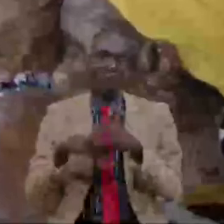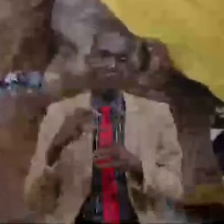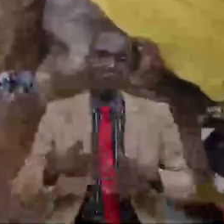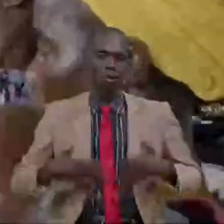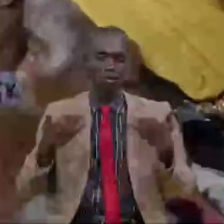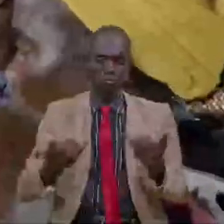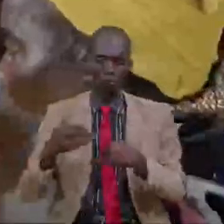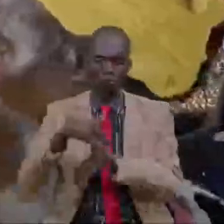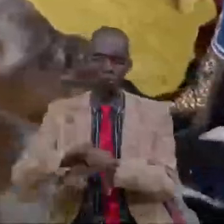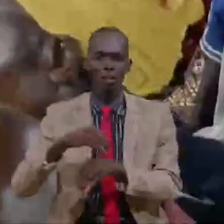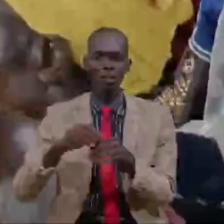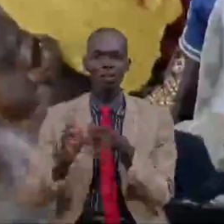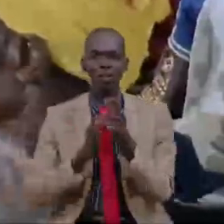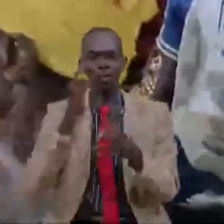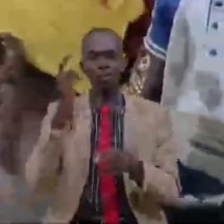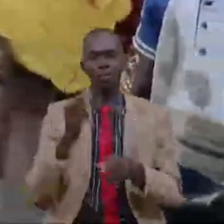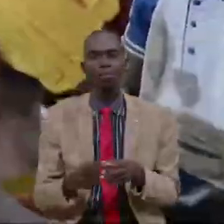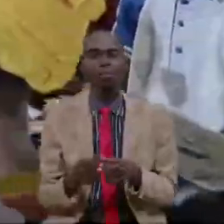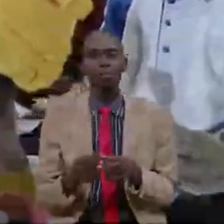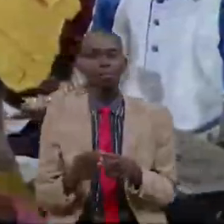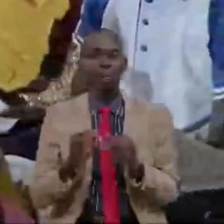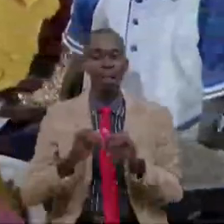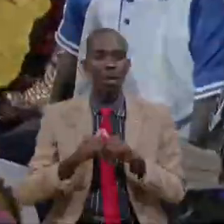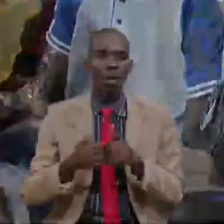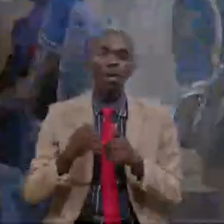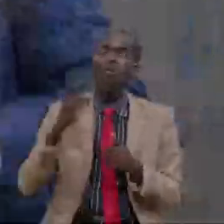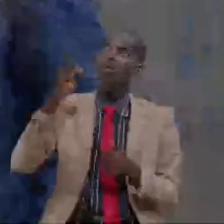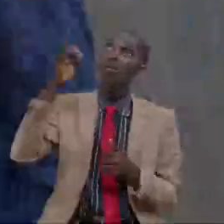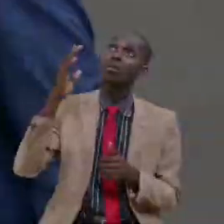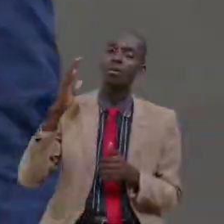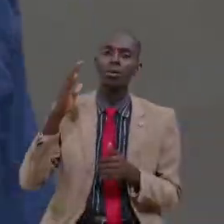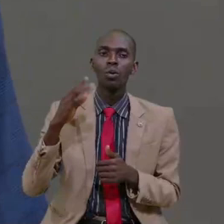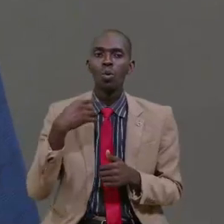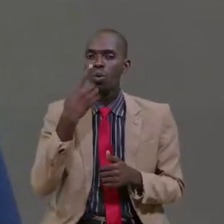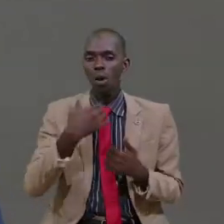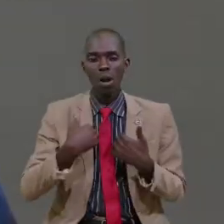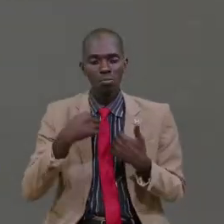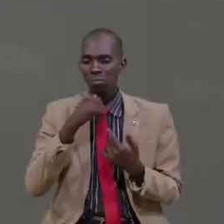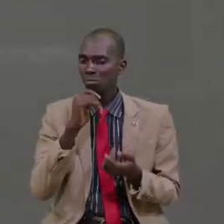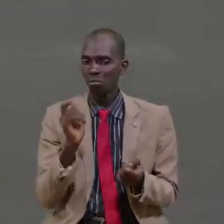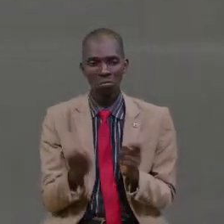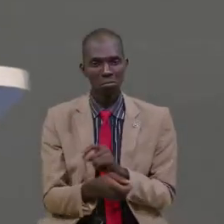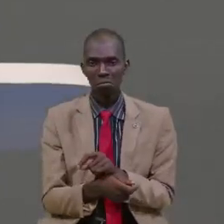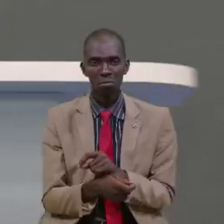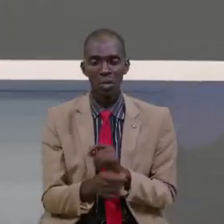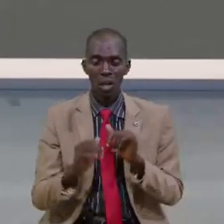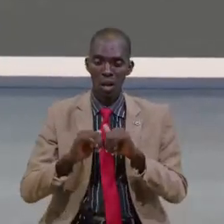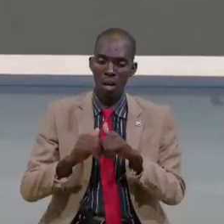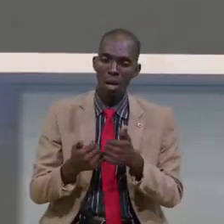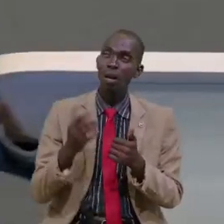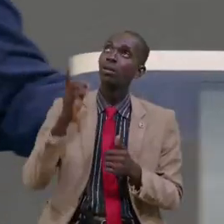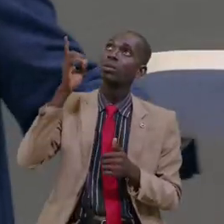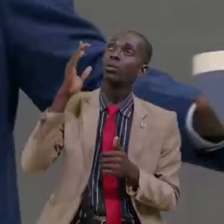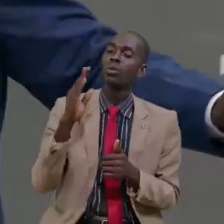au nom de Jésus. Comment Dieu, qui n'a pas changé,